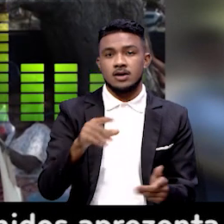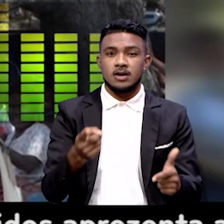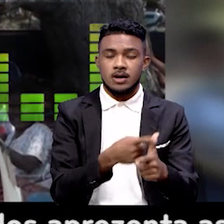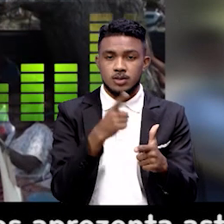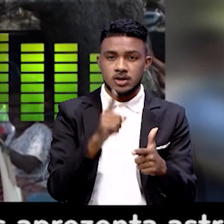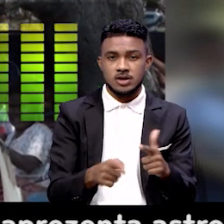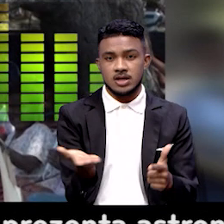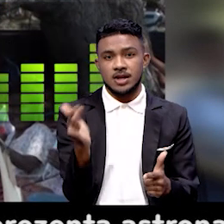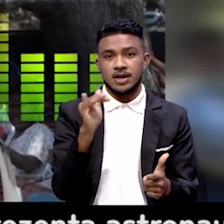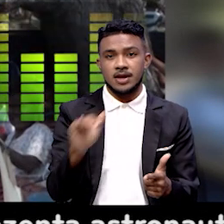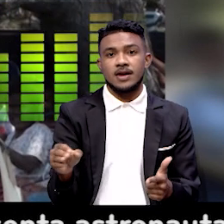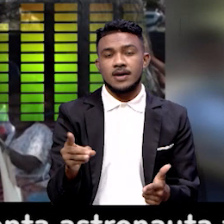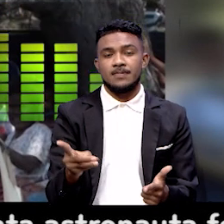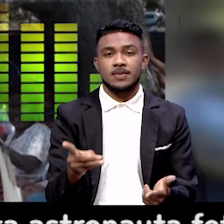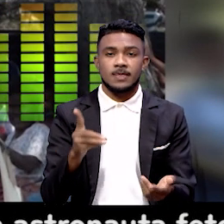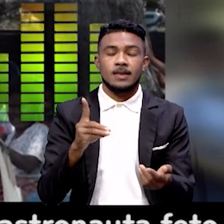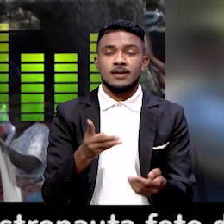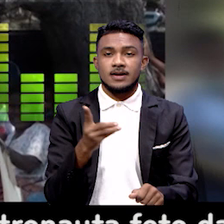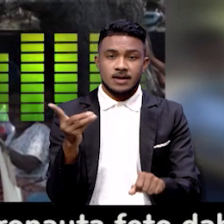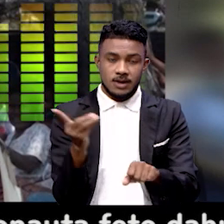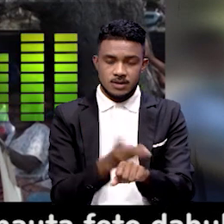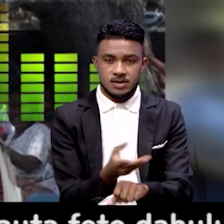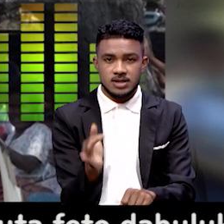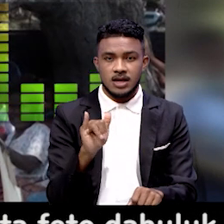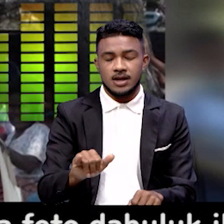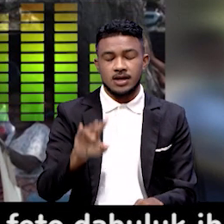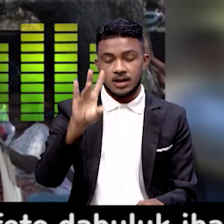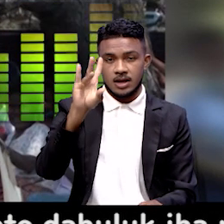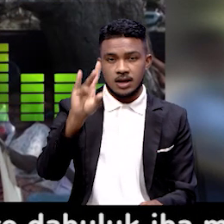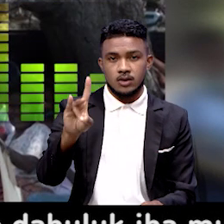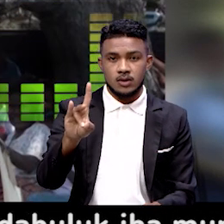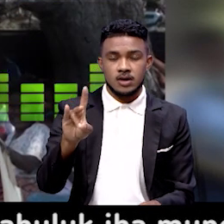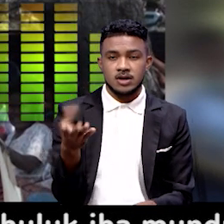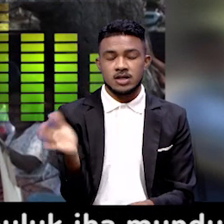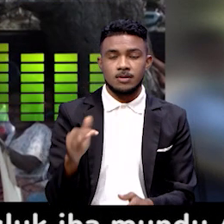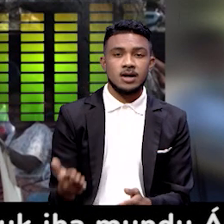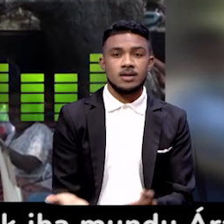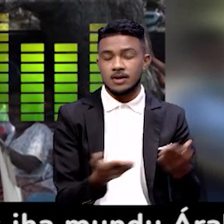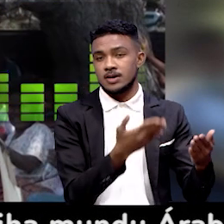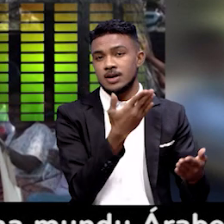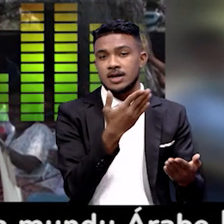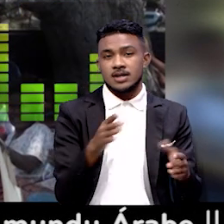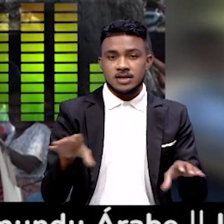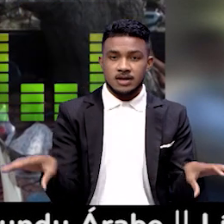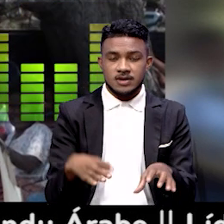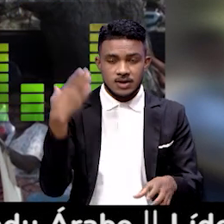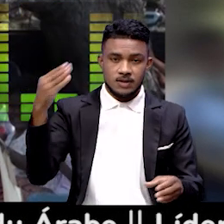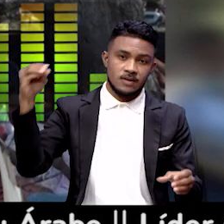assim de declaração, se for para a PNTL investigação, de encantar que seja na Inhito, kirim servis ya liha atir selerai